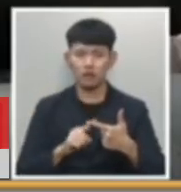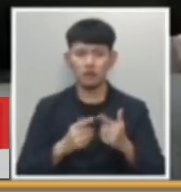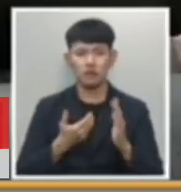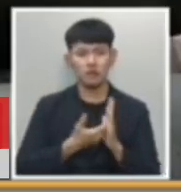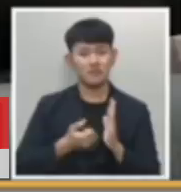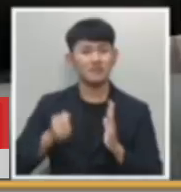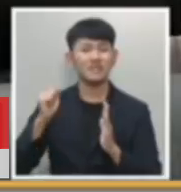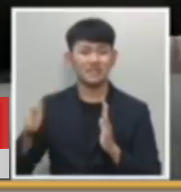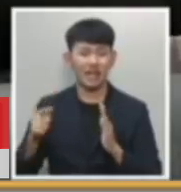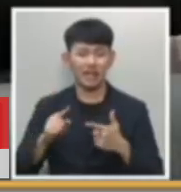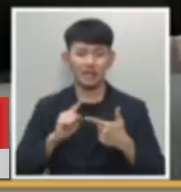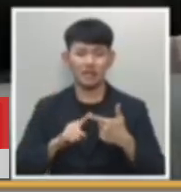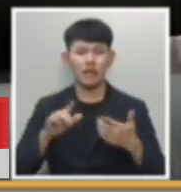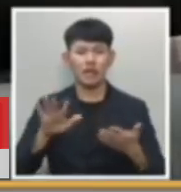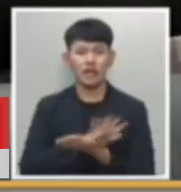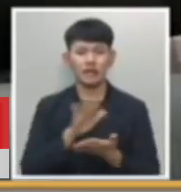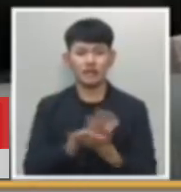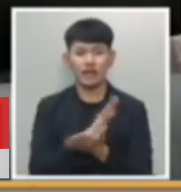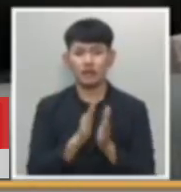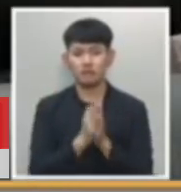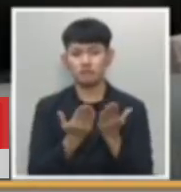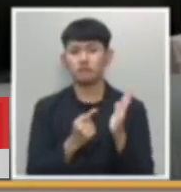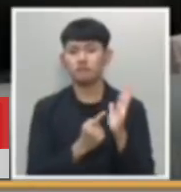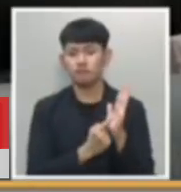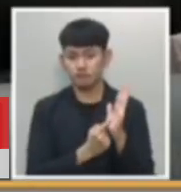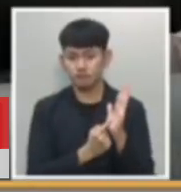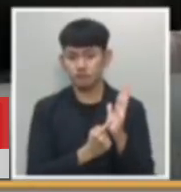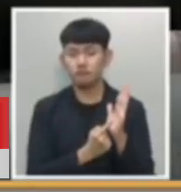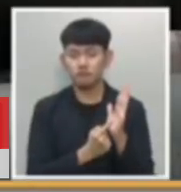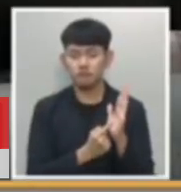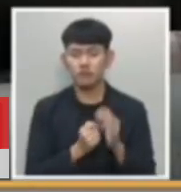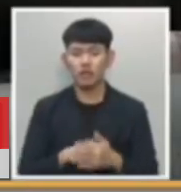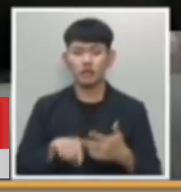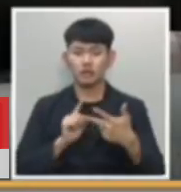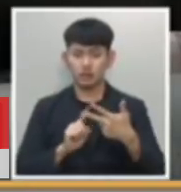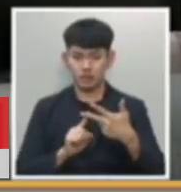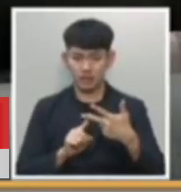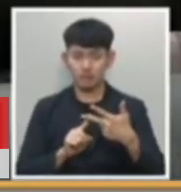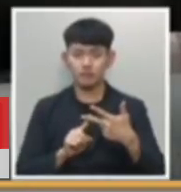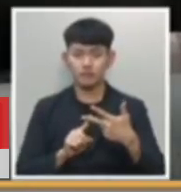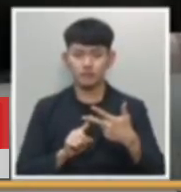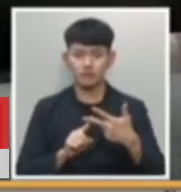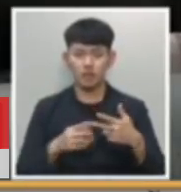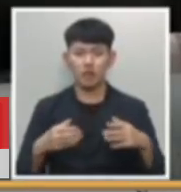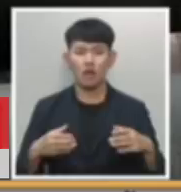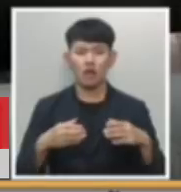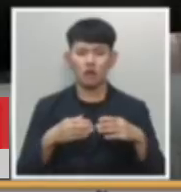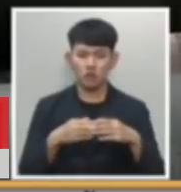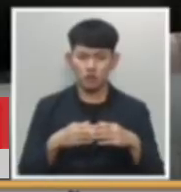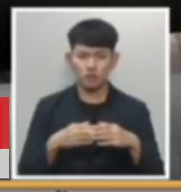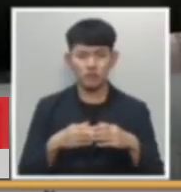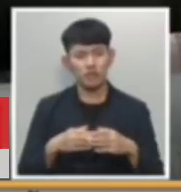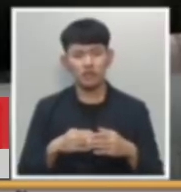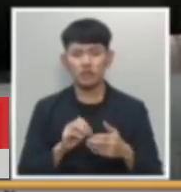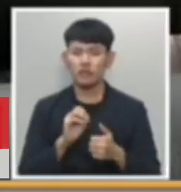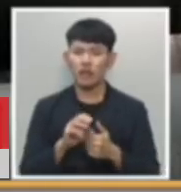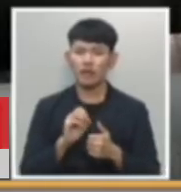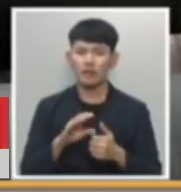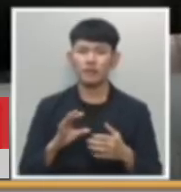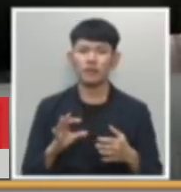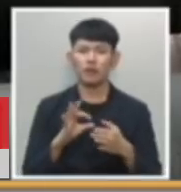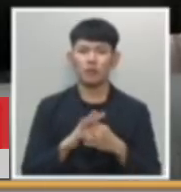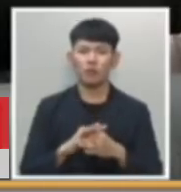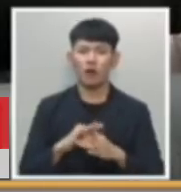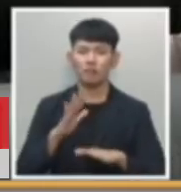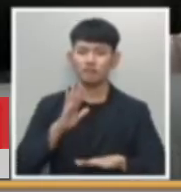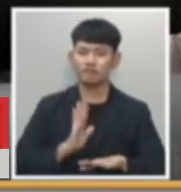ก็คือเอกสารงบประมาณเล่มนี้และกลุ่มที่3ครับเป็นกลุ่มที่พูดถึงความสาม